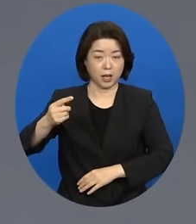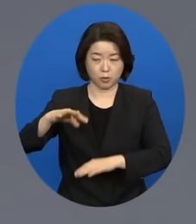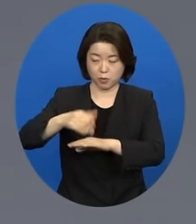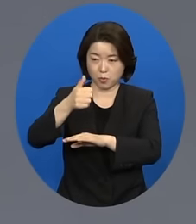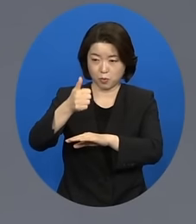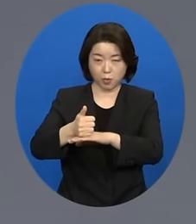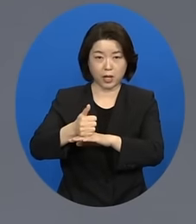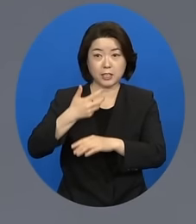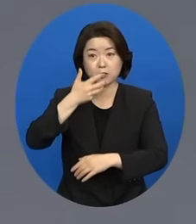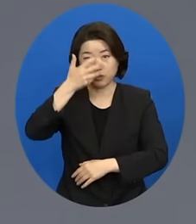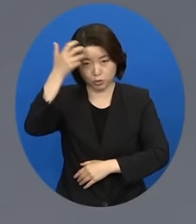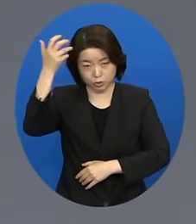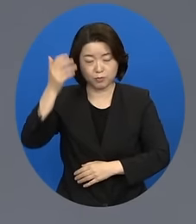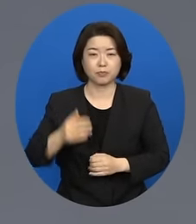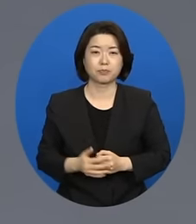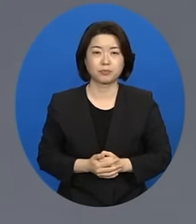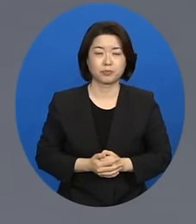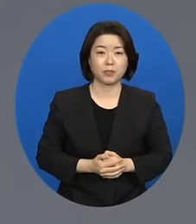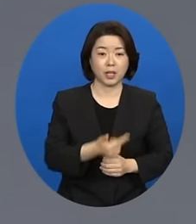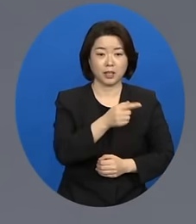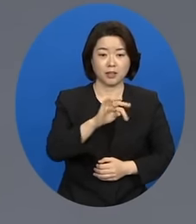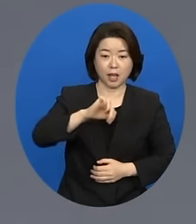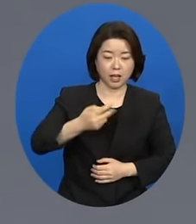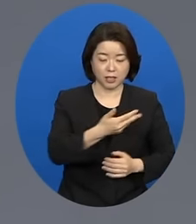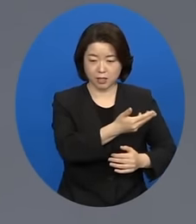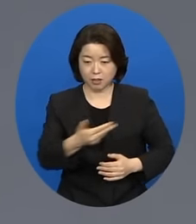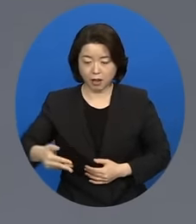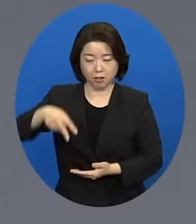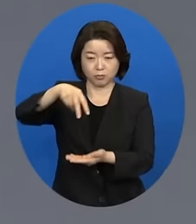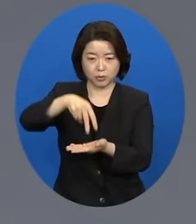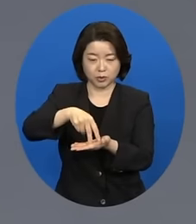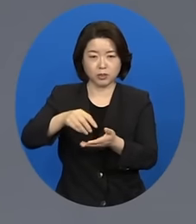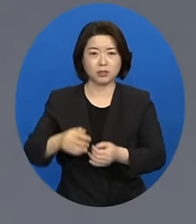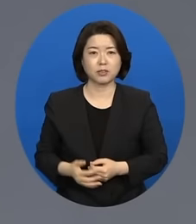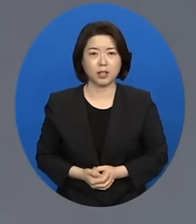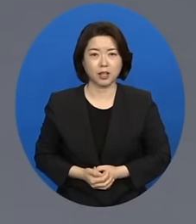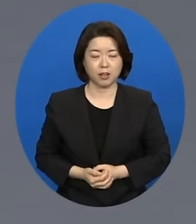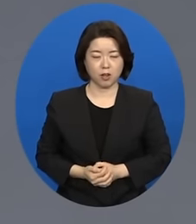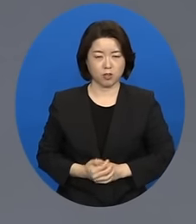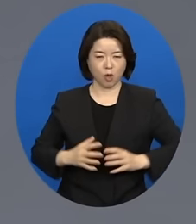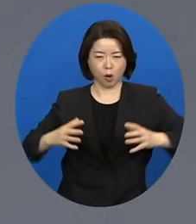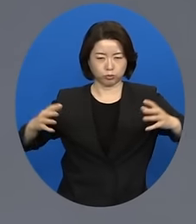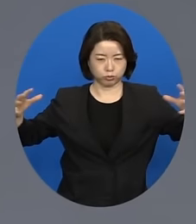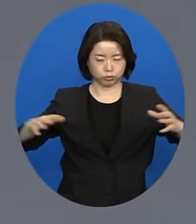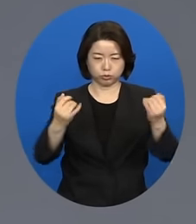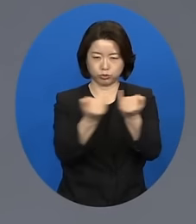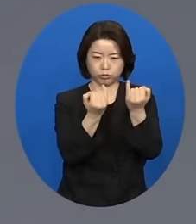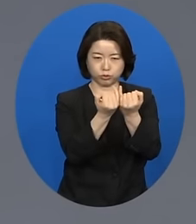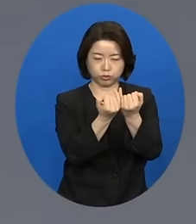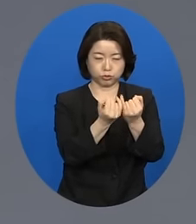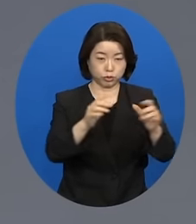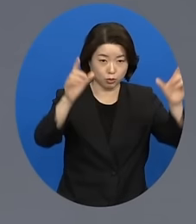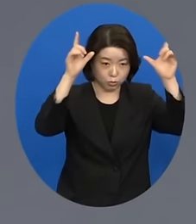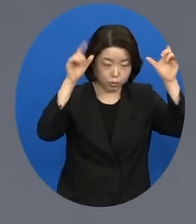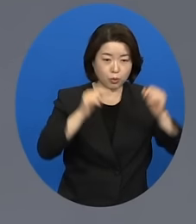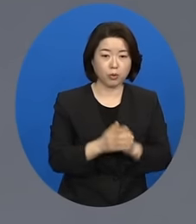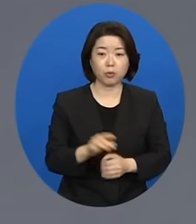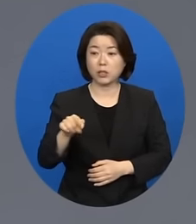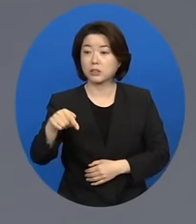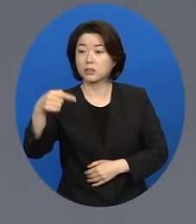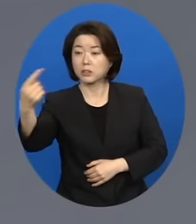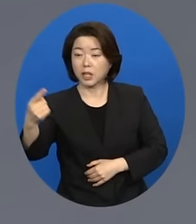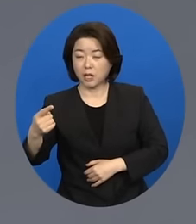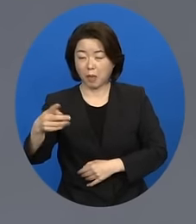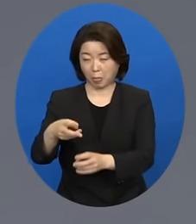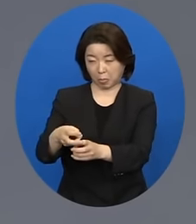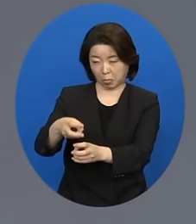읽어보셔서 아시겠지만 나일 강가에 그가 서 있는데 일곱 아주 살찐 암소가 있고 그 뒤에 아주 흉하고